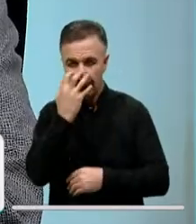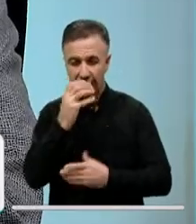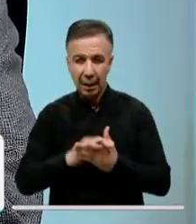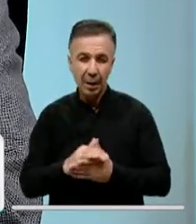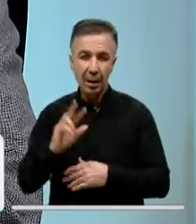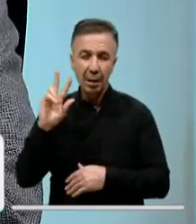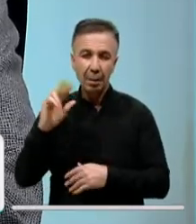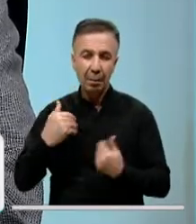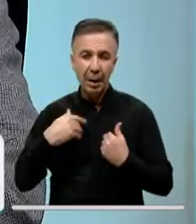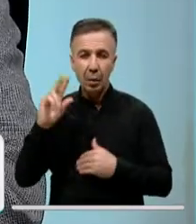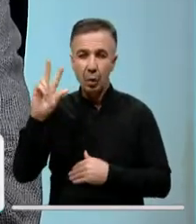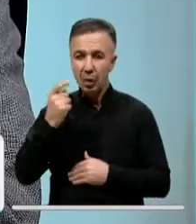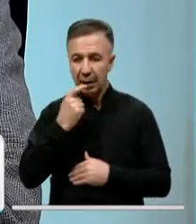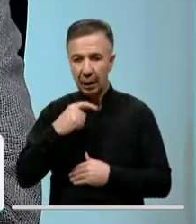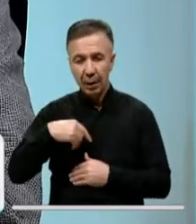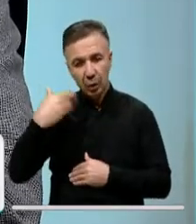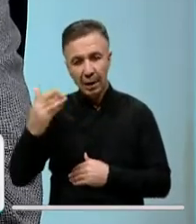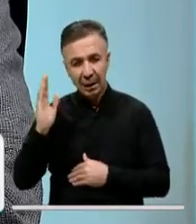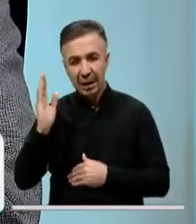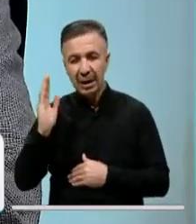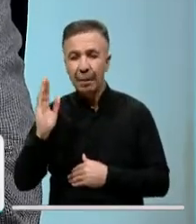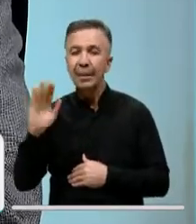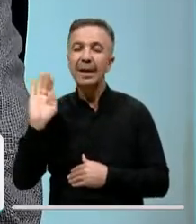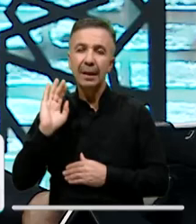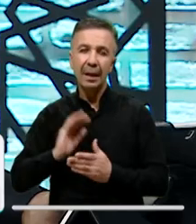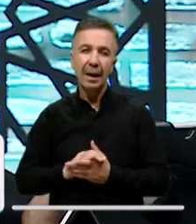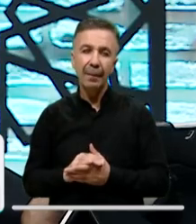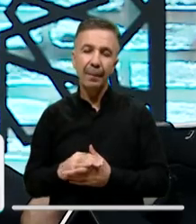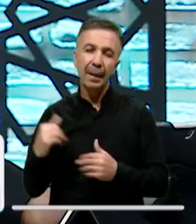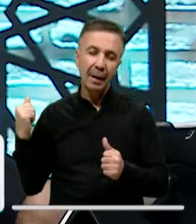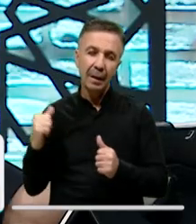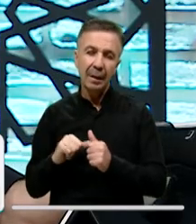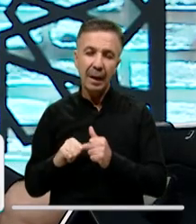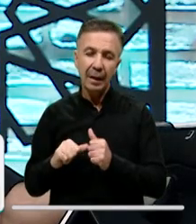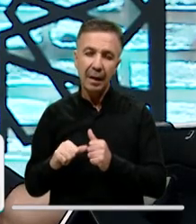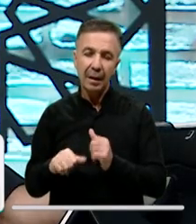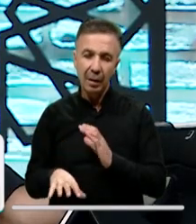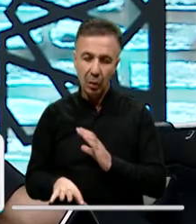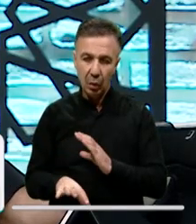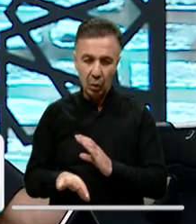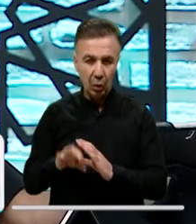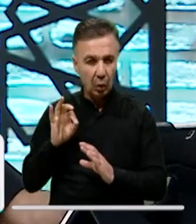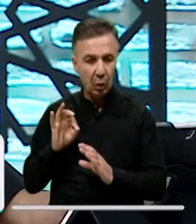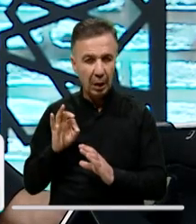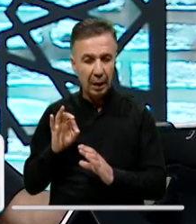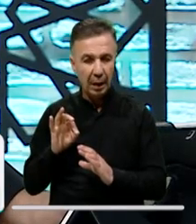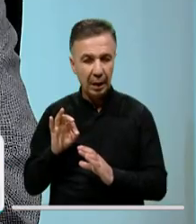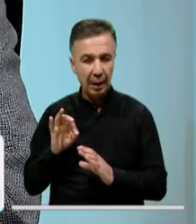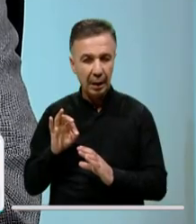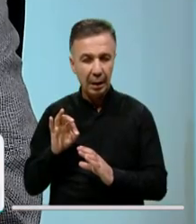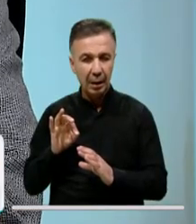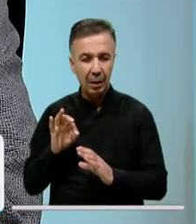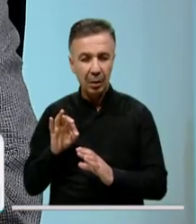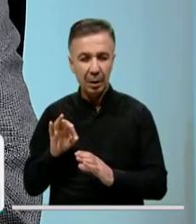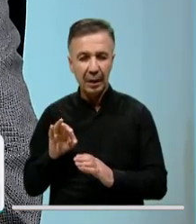sene sonra gideceğim şeklinde değil. Daha sonra tekrar yine kuraya girme. Hakkı yanmıyor, tekrar kuraya giriyor. Tekrar kuraya girer.